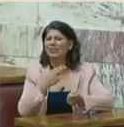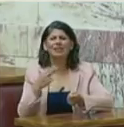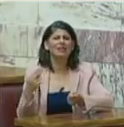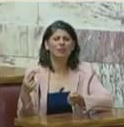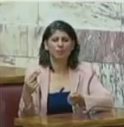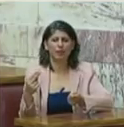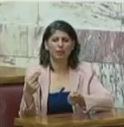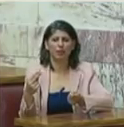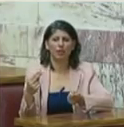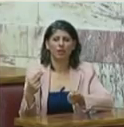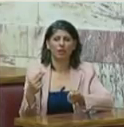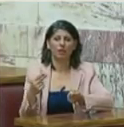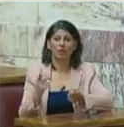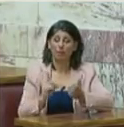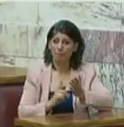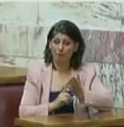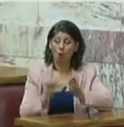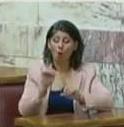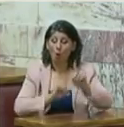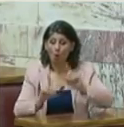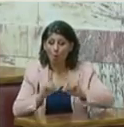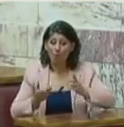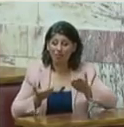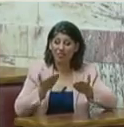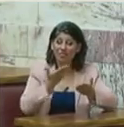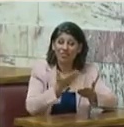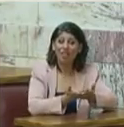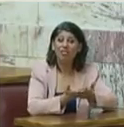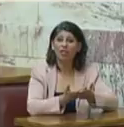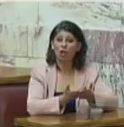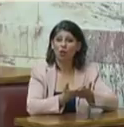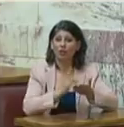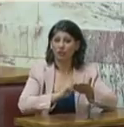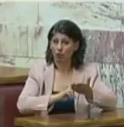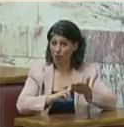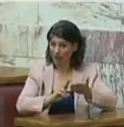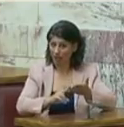ότι η αδήλωτη εργασία πρέπει να πάψει να αποτελεί τον κανόνα.